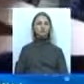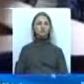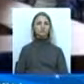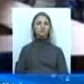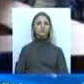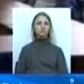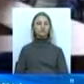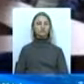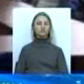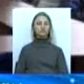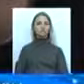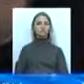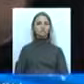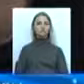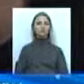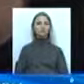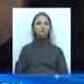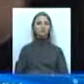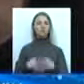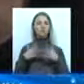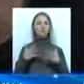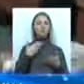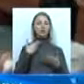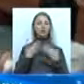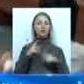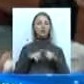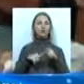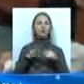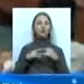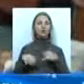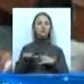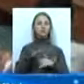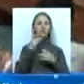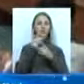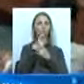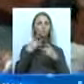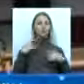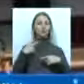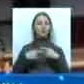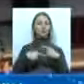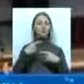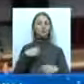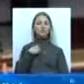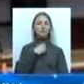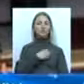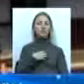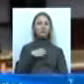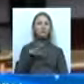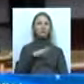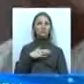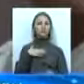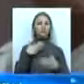қазақстандық патриотизмге шығармашылық жағынан дамыған жеке тұлға ретінде тәрбиелеу қажет. Бүгіннен бастап ұлттық мінез құлық, биік